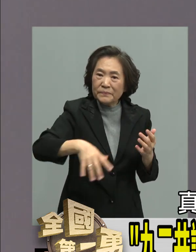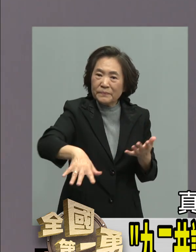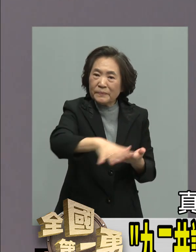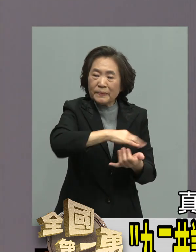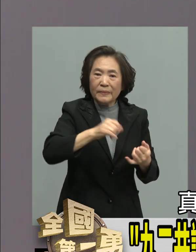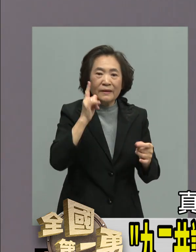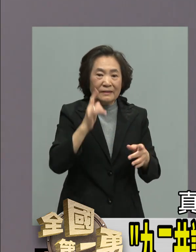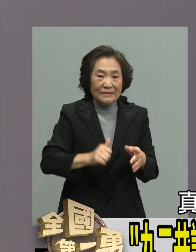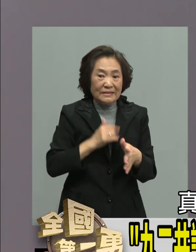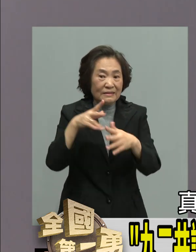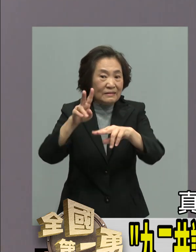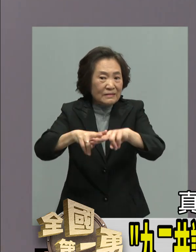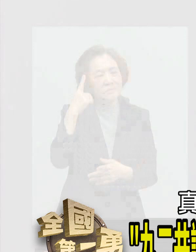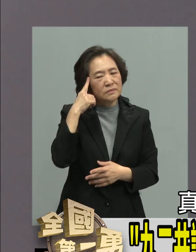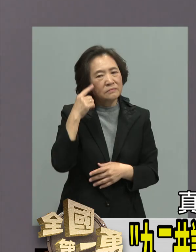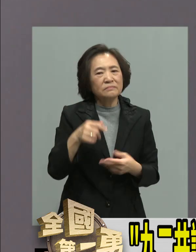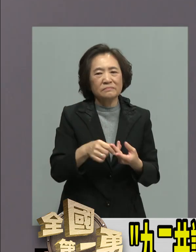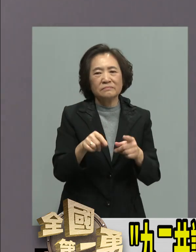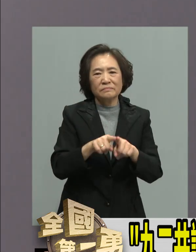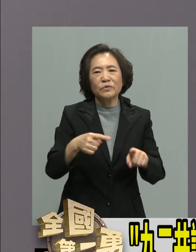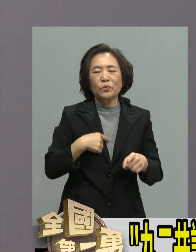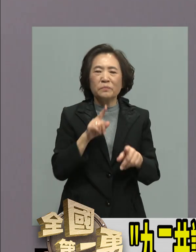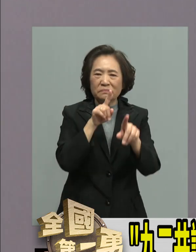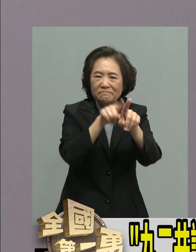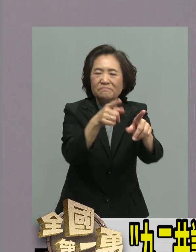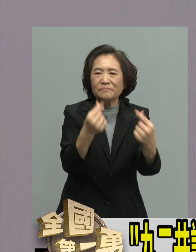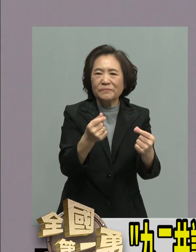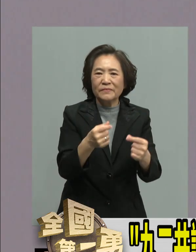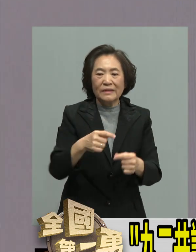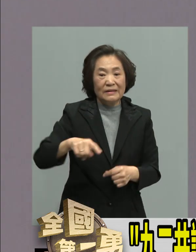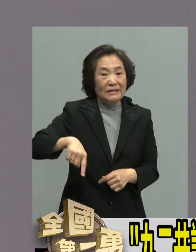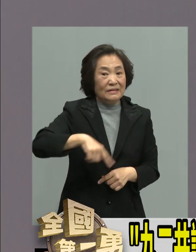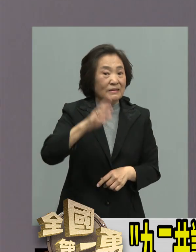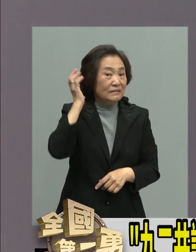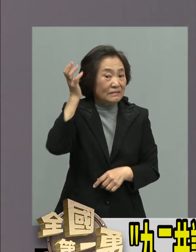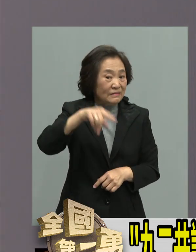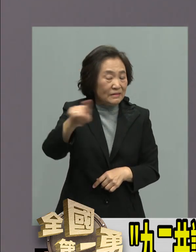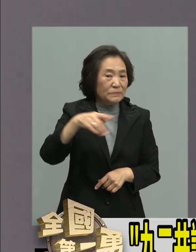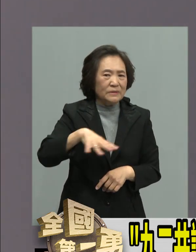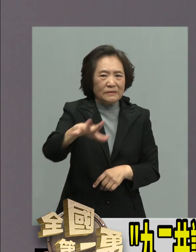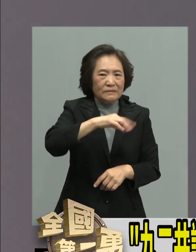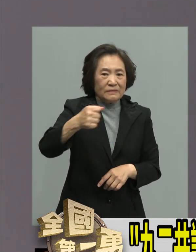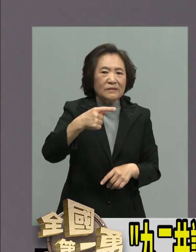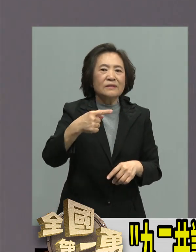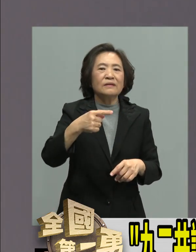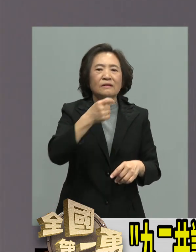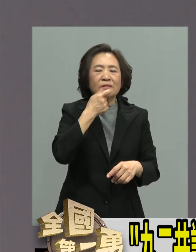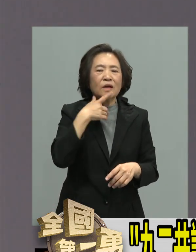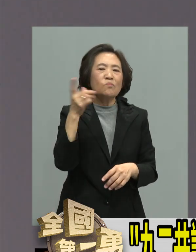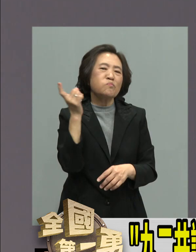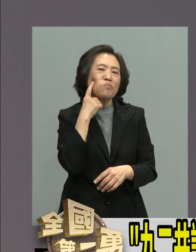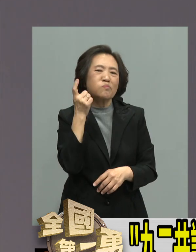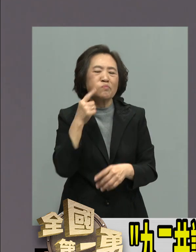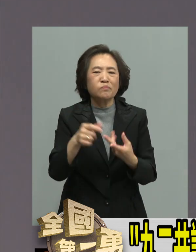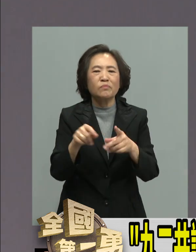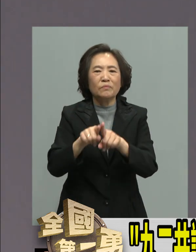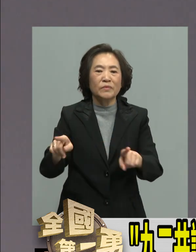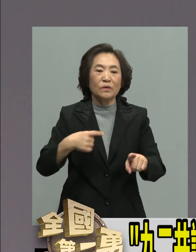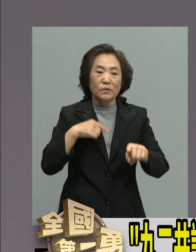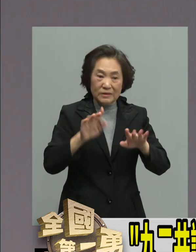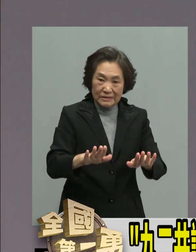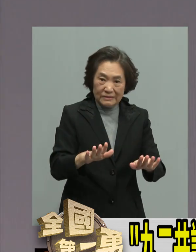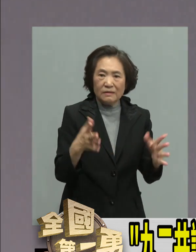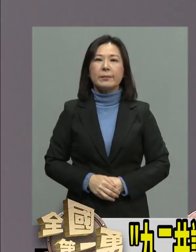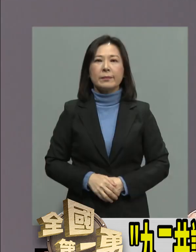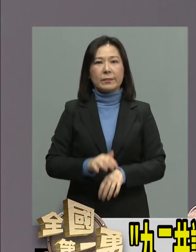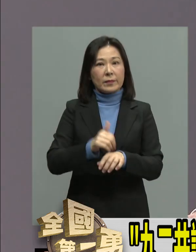在中国的善意吗？但不一样的是，你们走向统一的假和平，我则是。维持现状